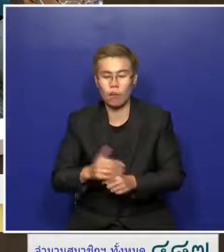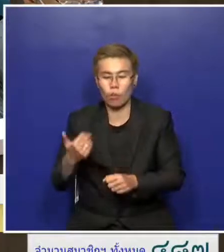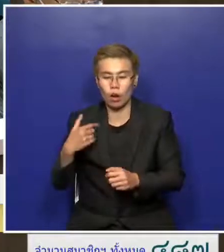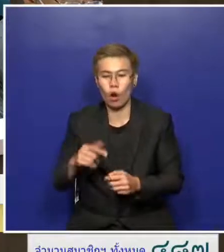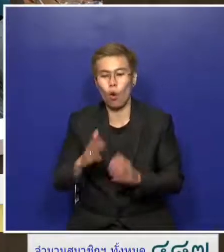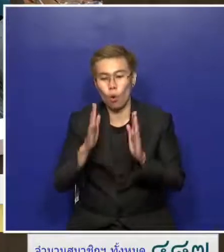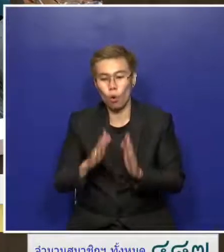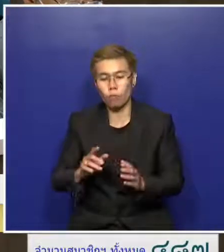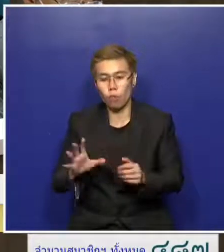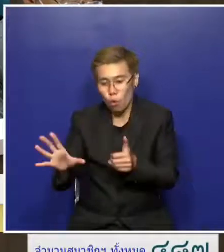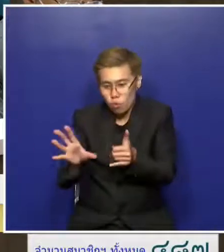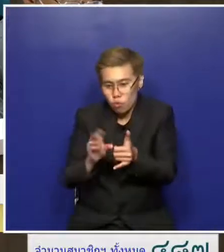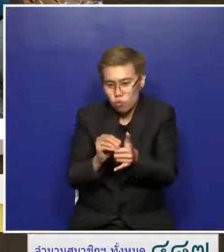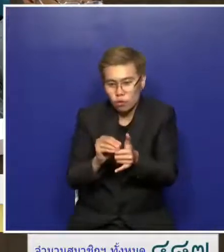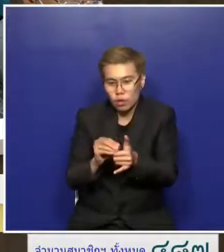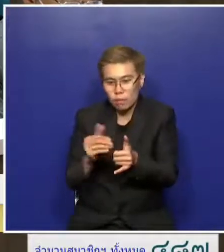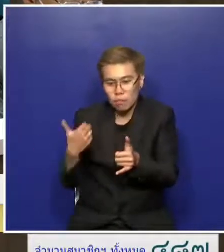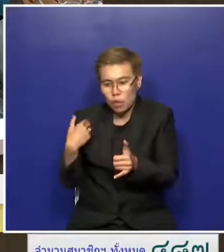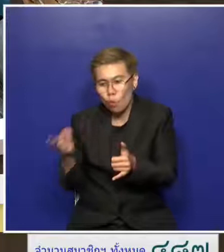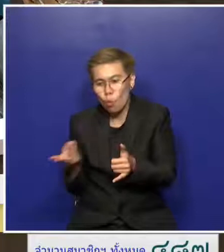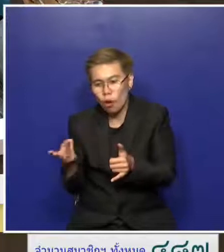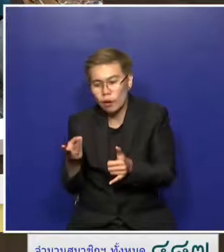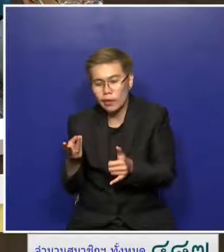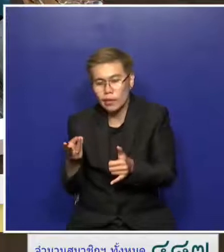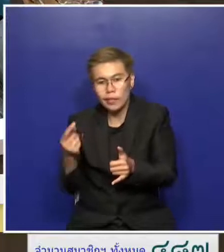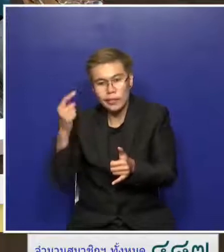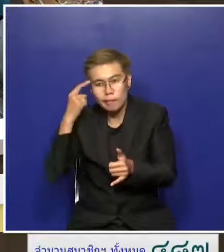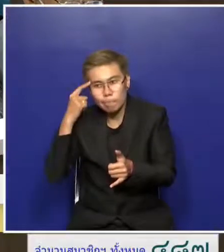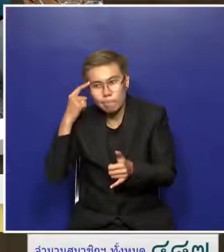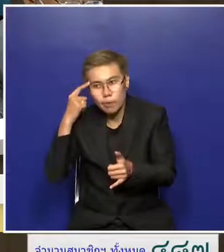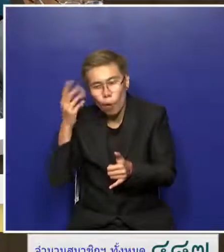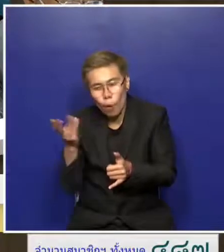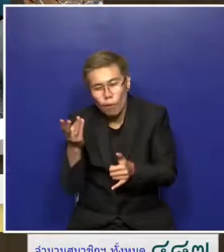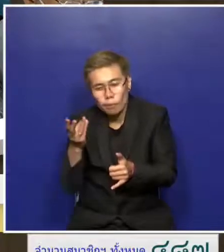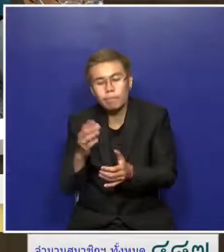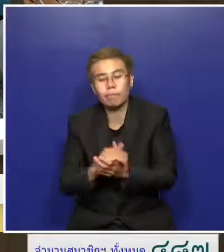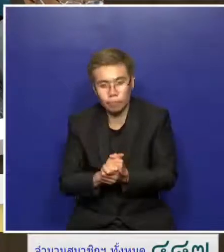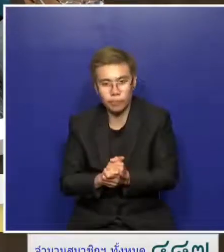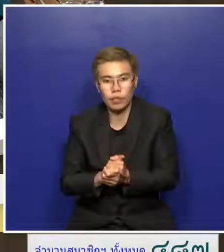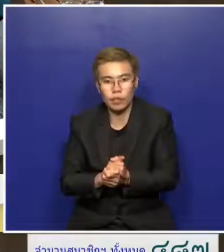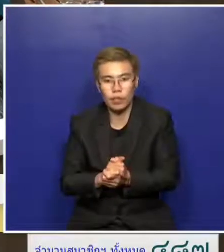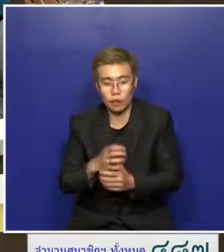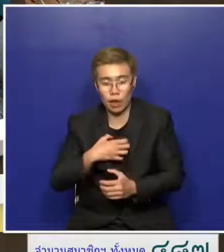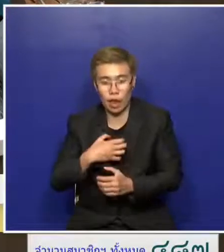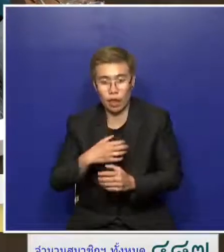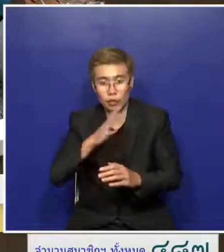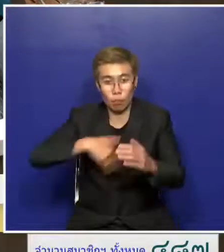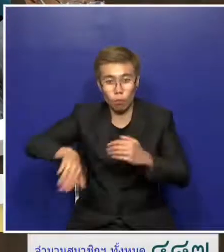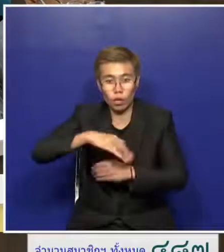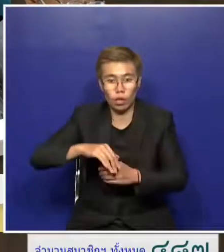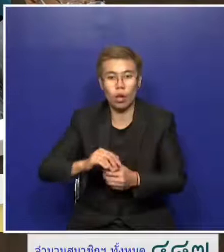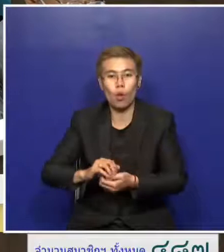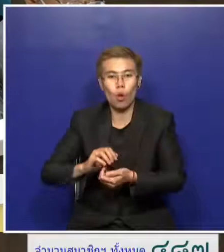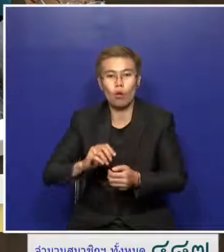งจนไมได้ระแวงว่จะมีอะไรเกิดขึ้นแต่เมื่อเจเหุกณนี้แล้วทุกคนทุกภาคสวนคงต้องหันหนาเข้ามารวมมอกัน